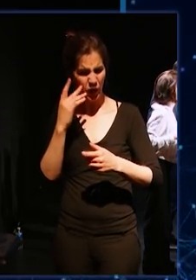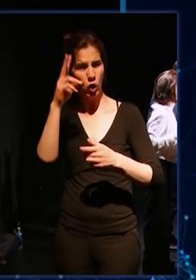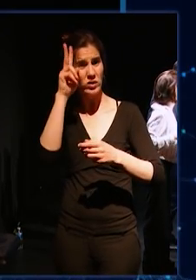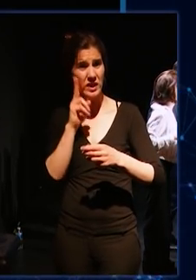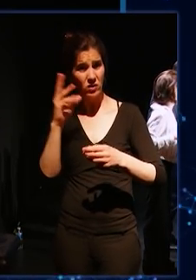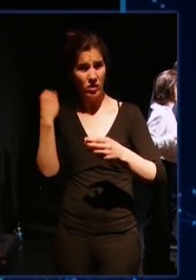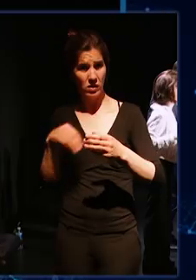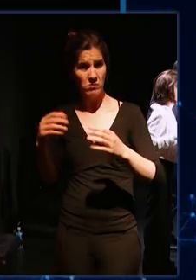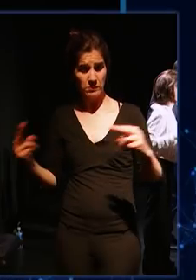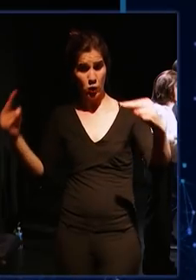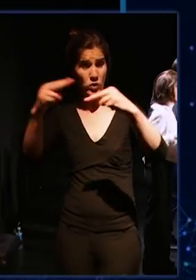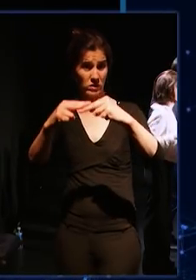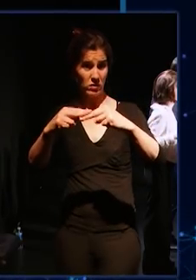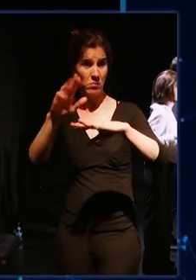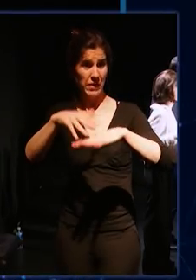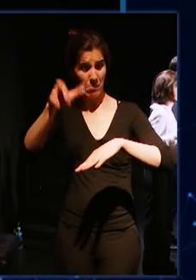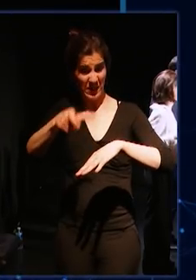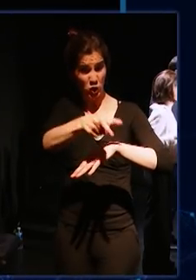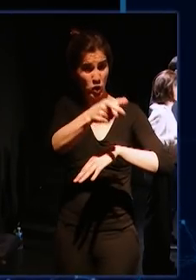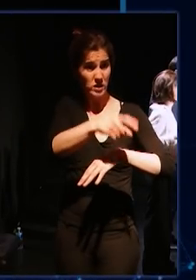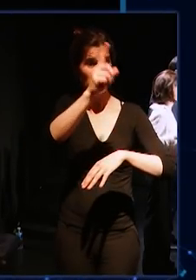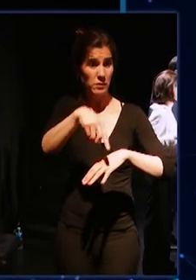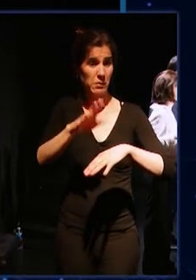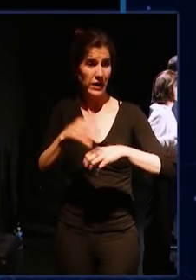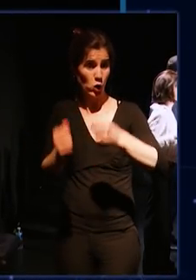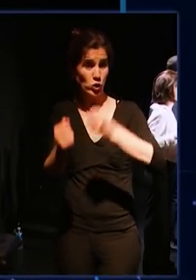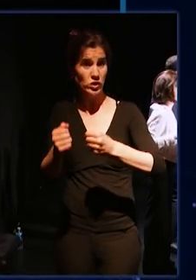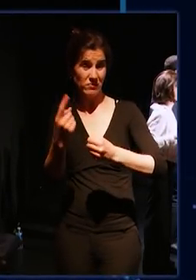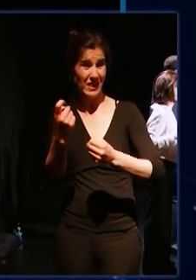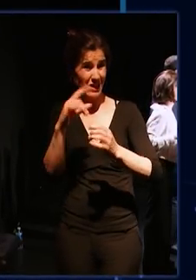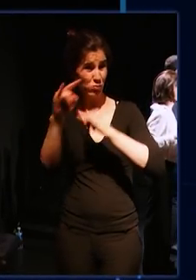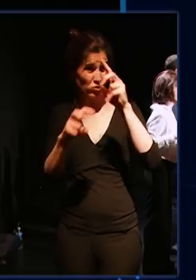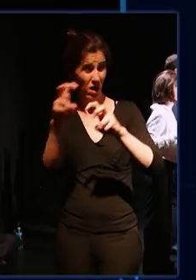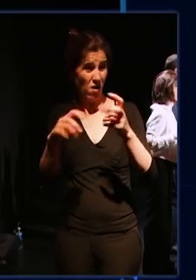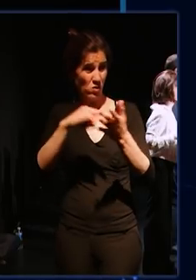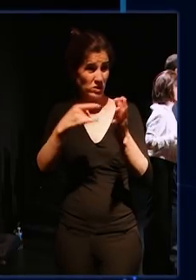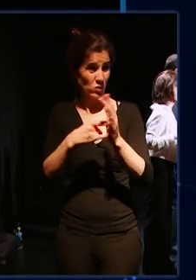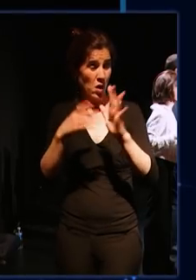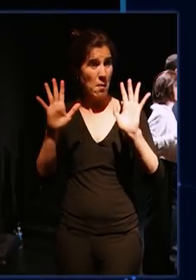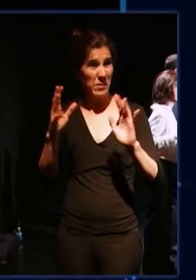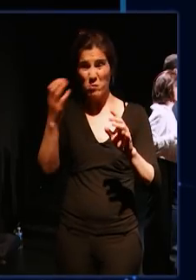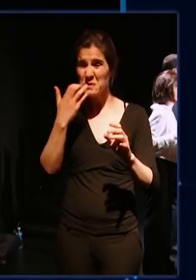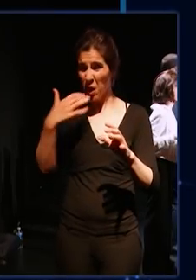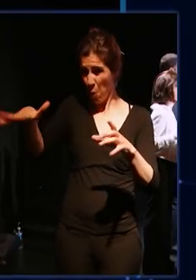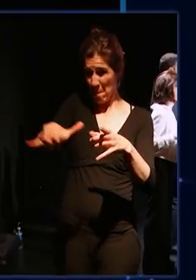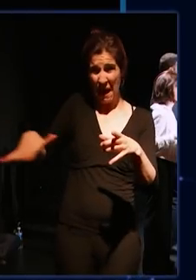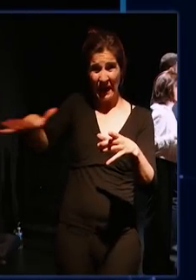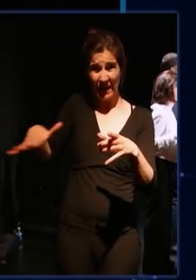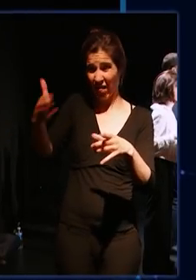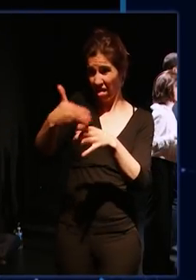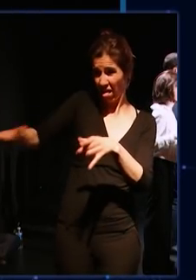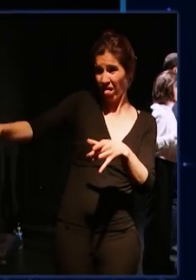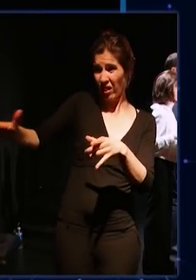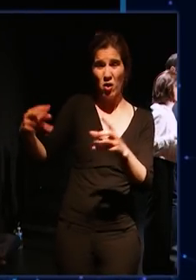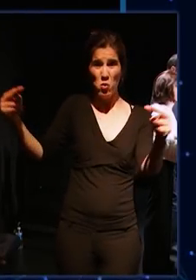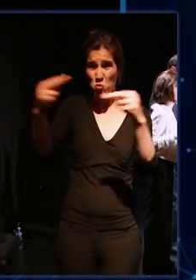sobre todo para viandantes y para coches, encontrar la solución. Pero no podemos permitirnos el lujo de tener un barrio en